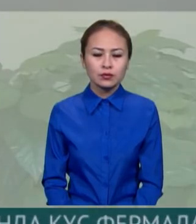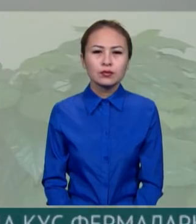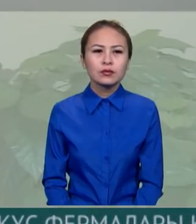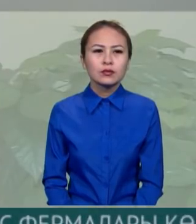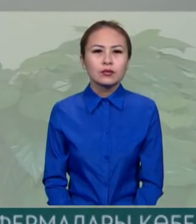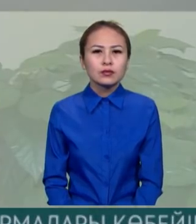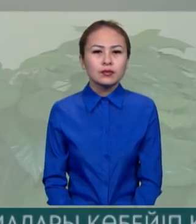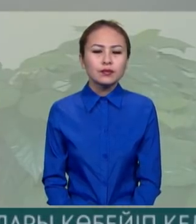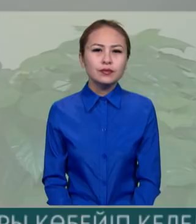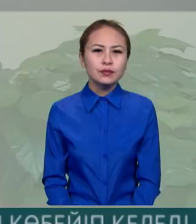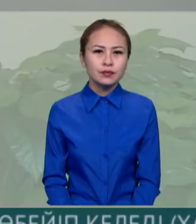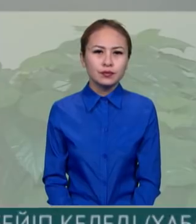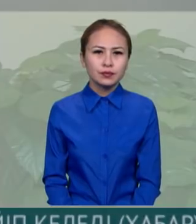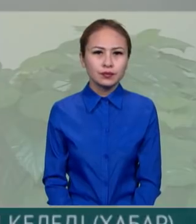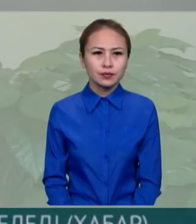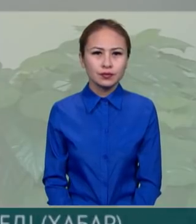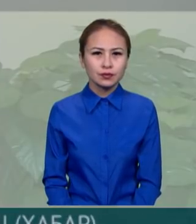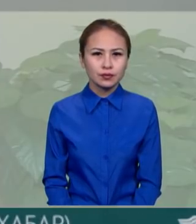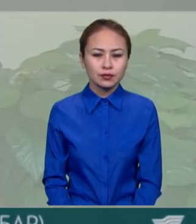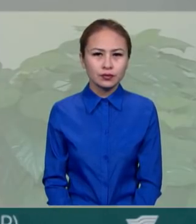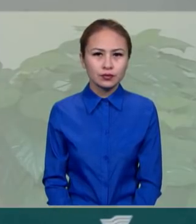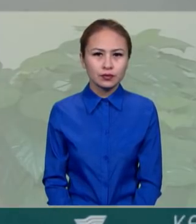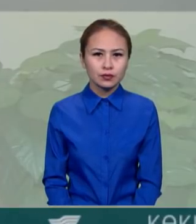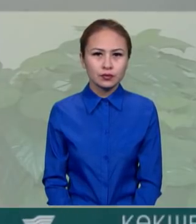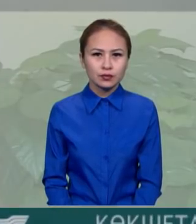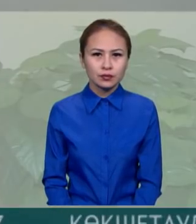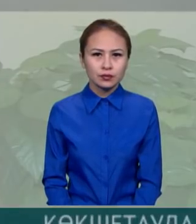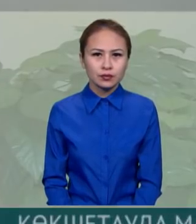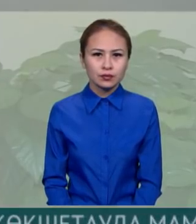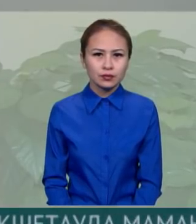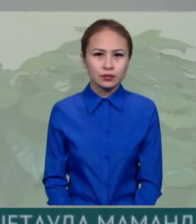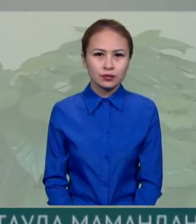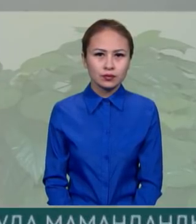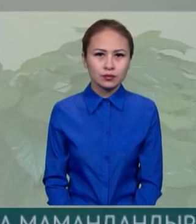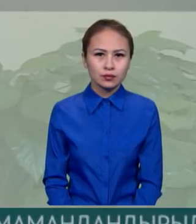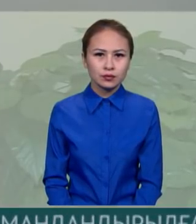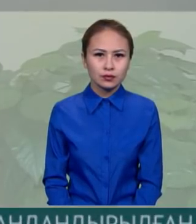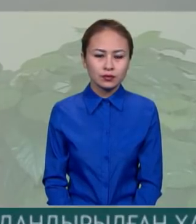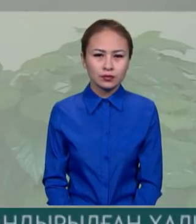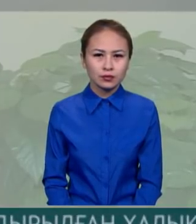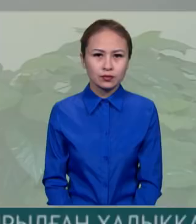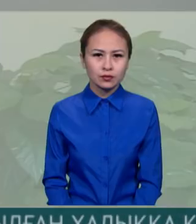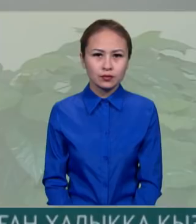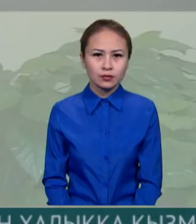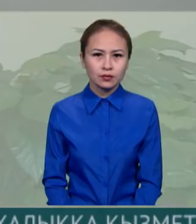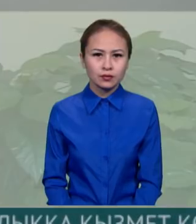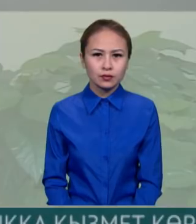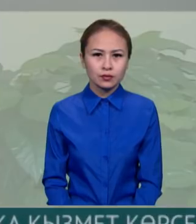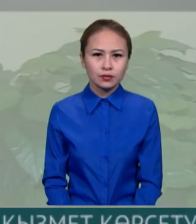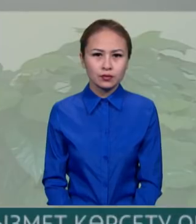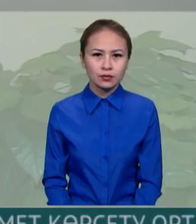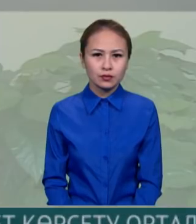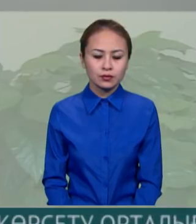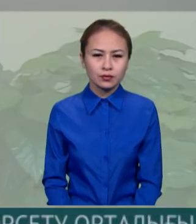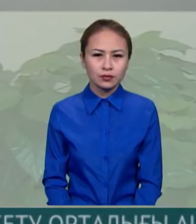Қазіргі таңда 13 үш ауысымдық мектеп бар қаламызда. Сол 13 үш ауысымдық мектептің жою